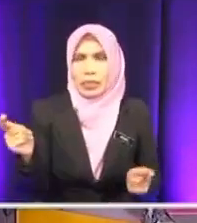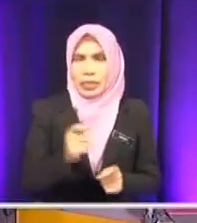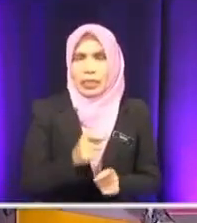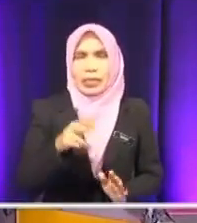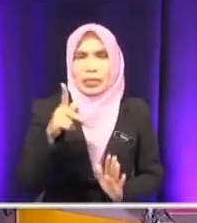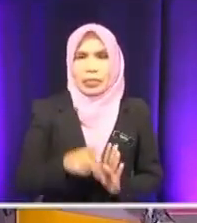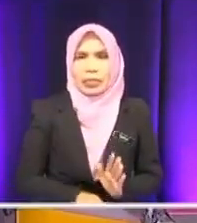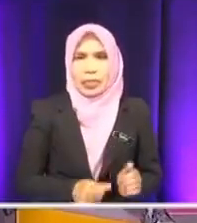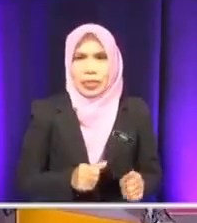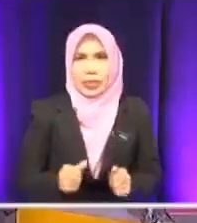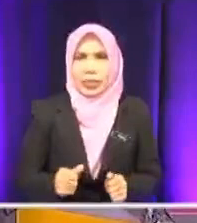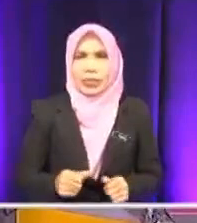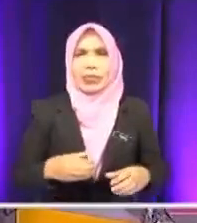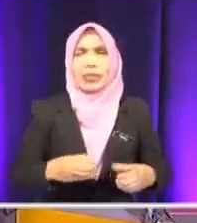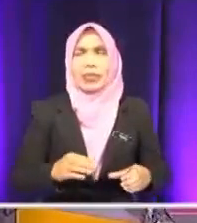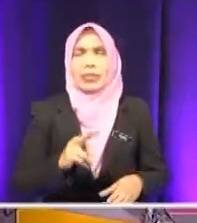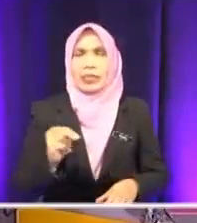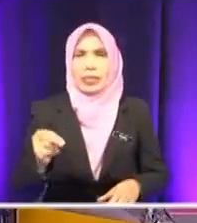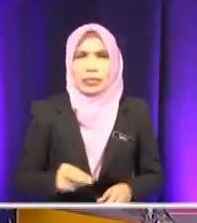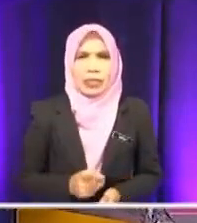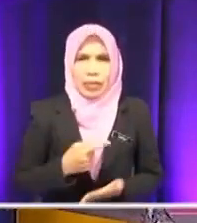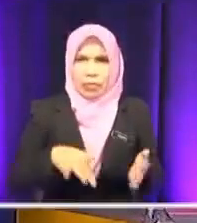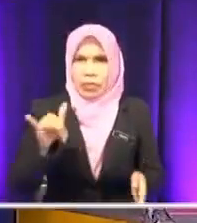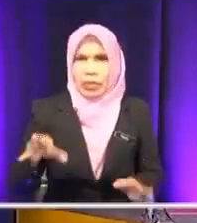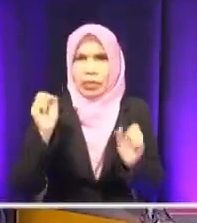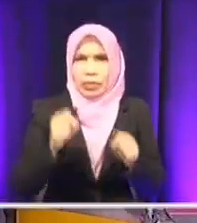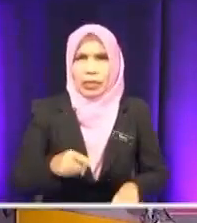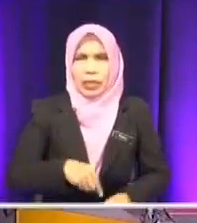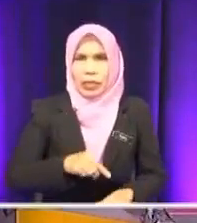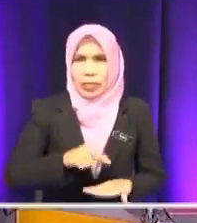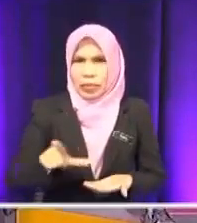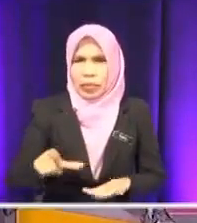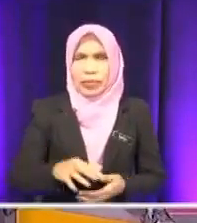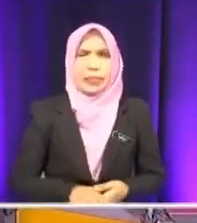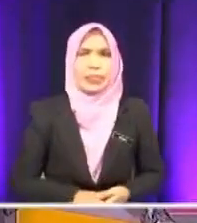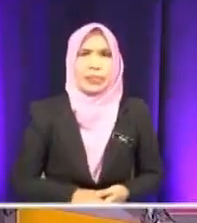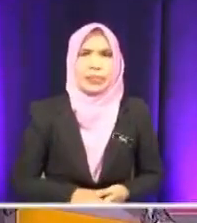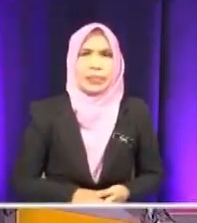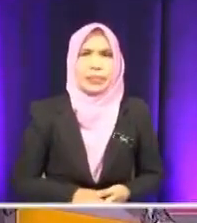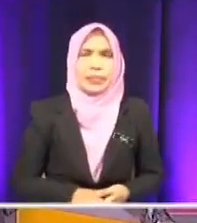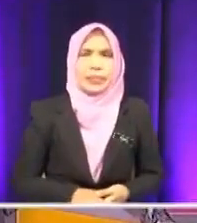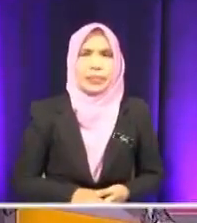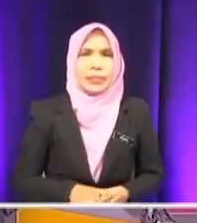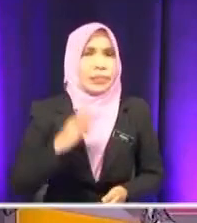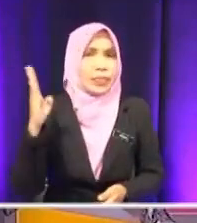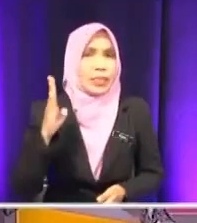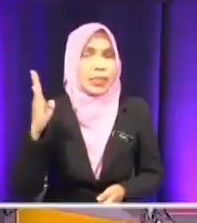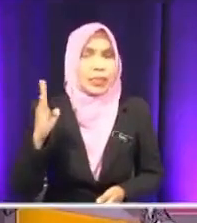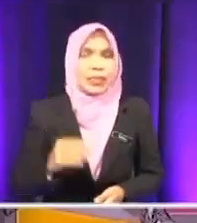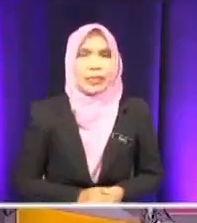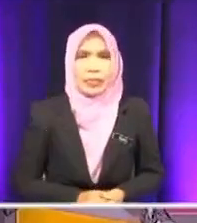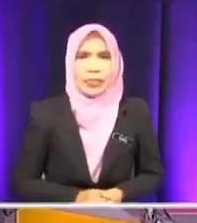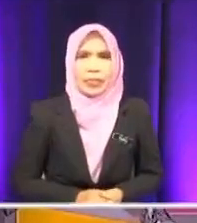yang boleh kita ulas Kalau dari segi pengacaraan kalau pengacaraan Biasanya kita ulas daripada segi